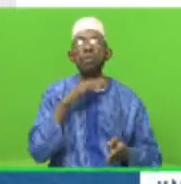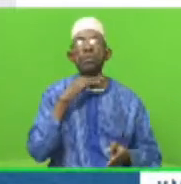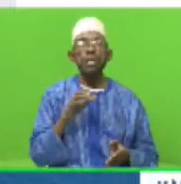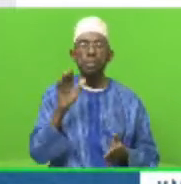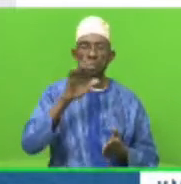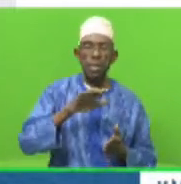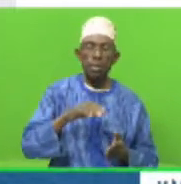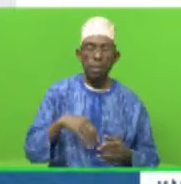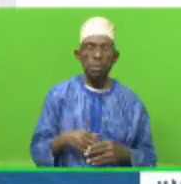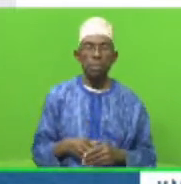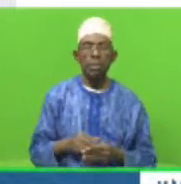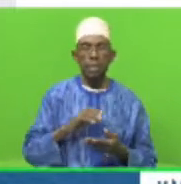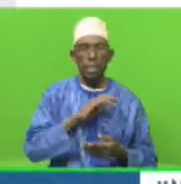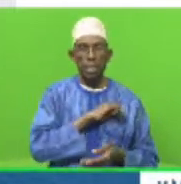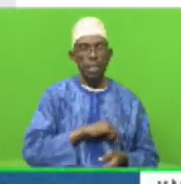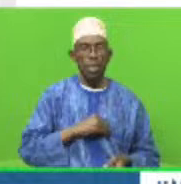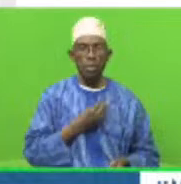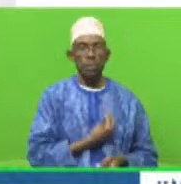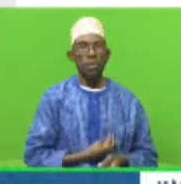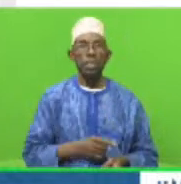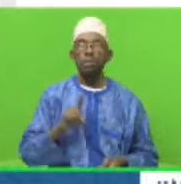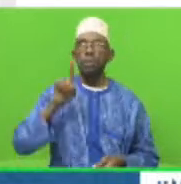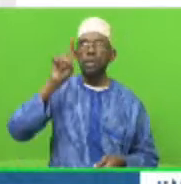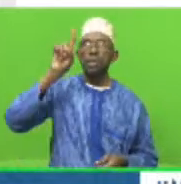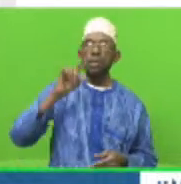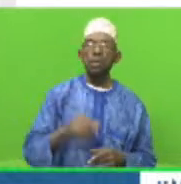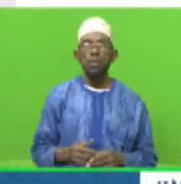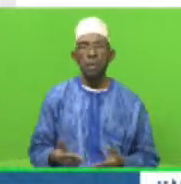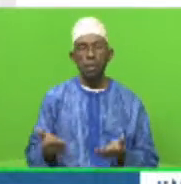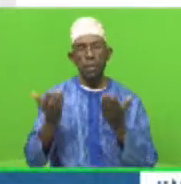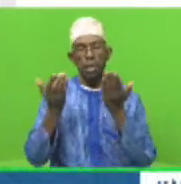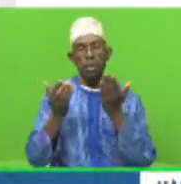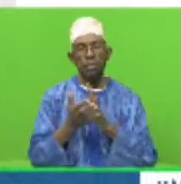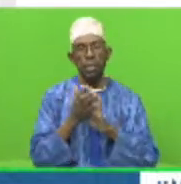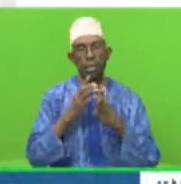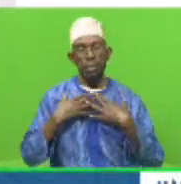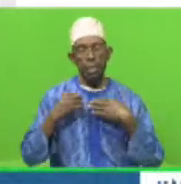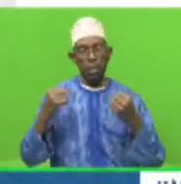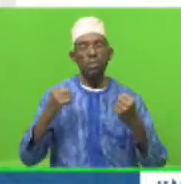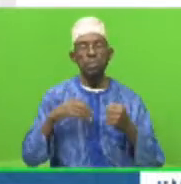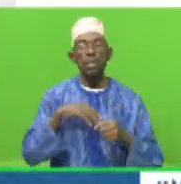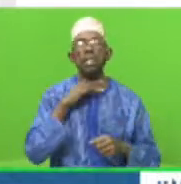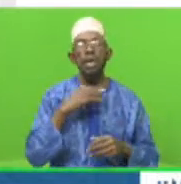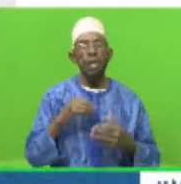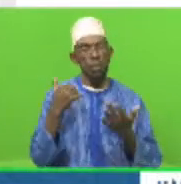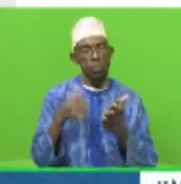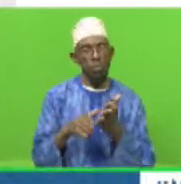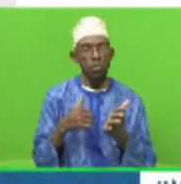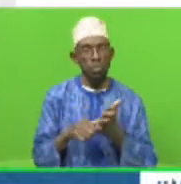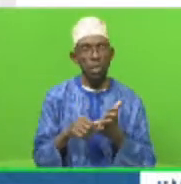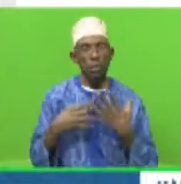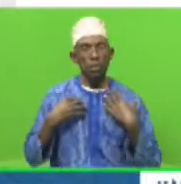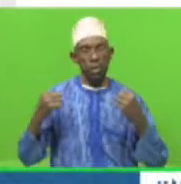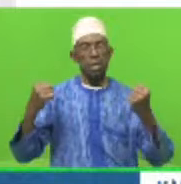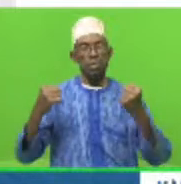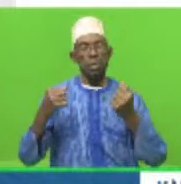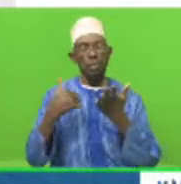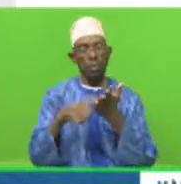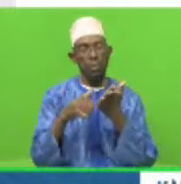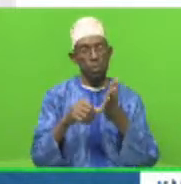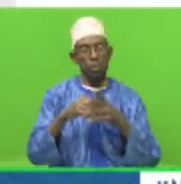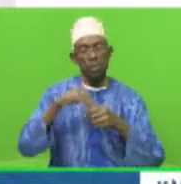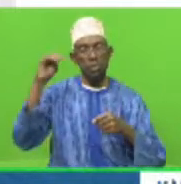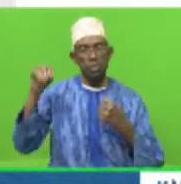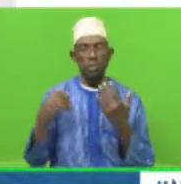وموتى المسلمين برحمتك يا أرحم الراحمين. اللهم اكشف عن المسلمين البلاء، اللهم اكشف عن